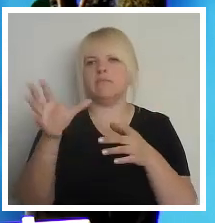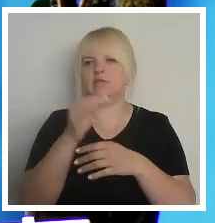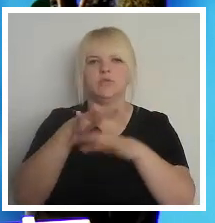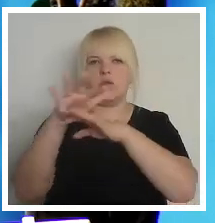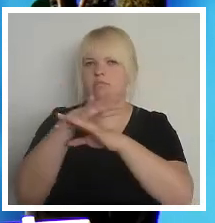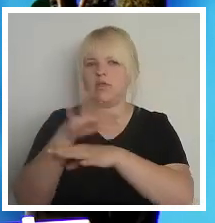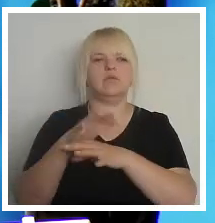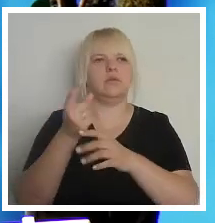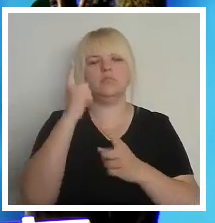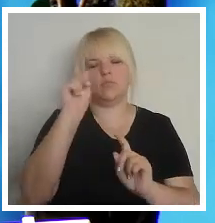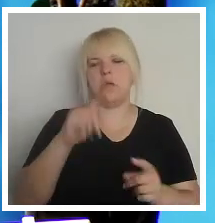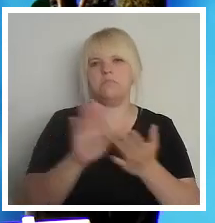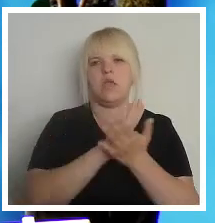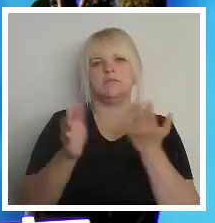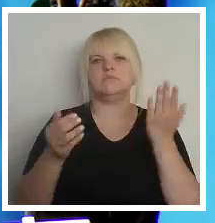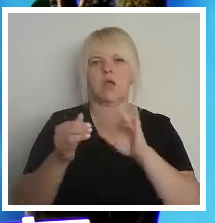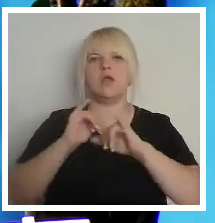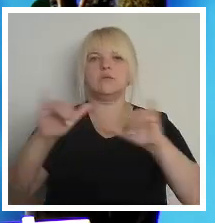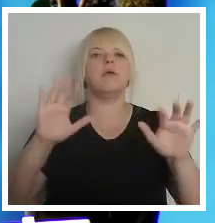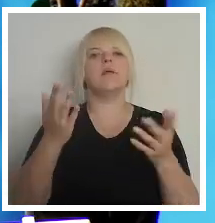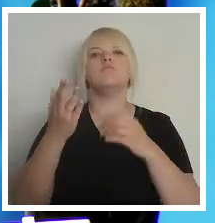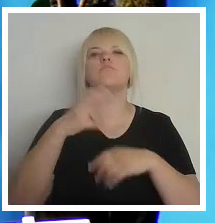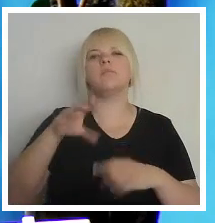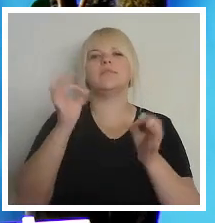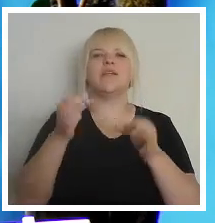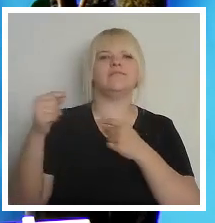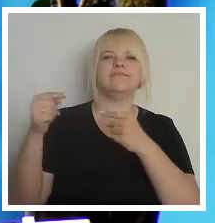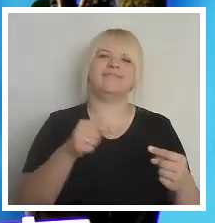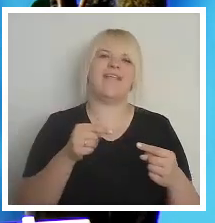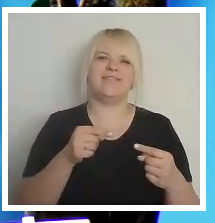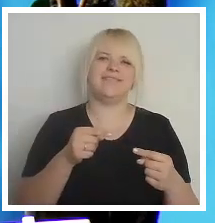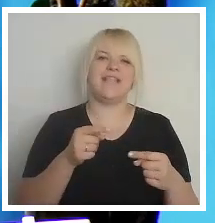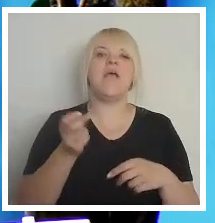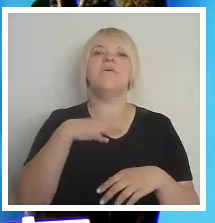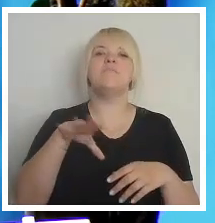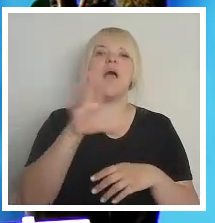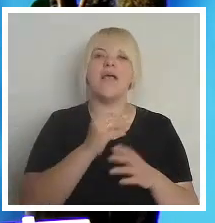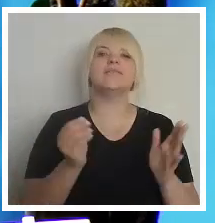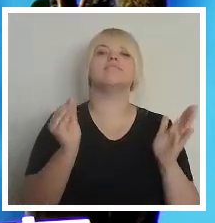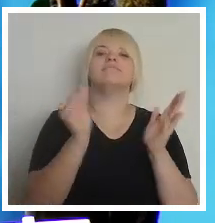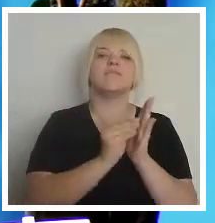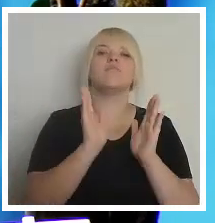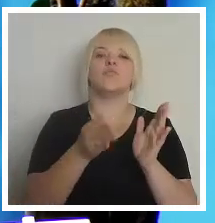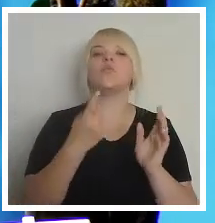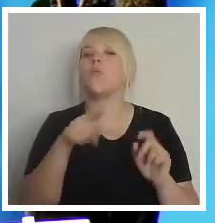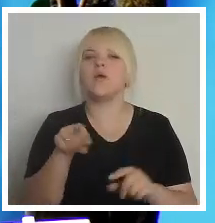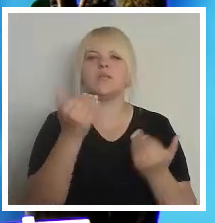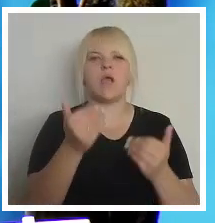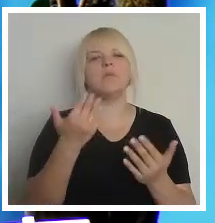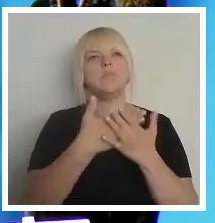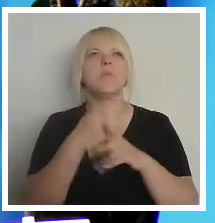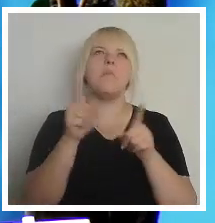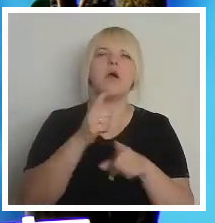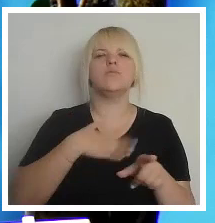Bet nu, jā, mums ir otrādāk tā dinamika, jā. Mums ir, ko mēs liktu, un mēs pašlaik, piemēram, ļoti domājam,